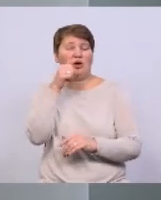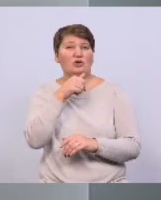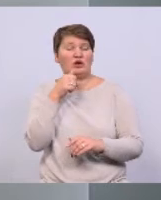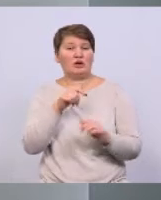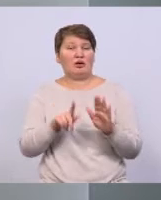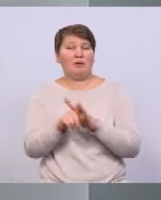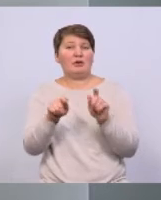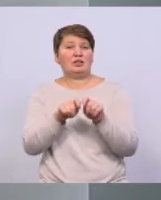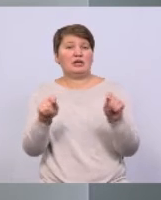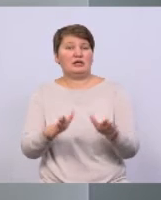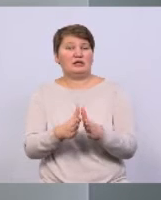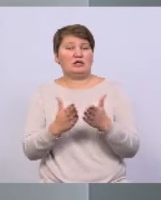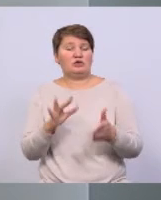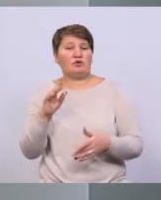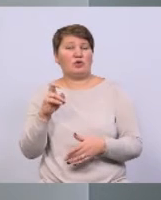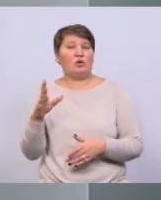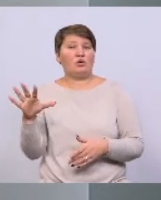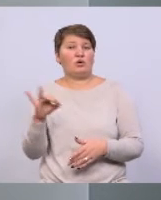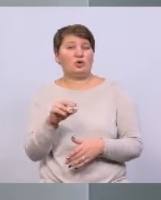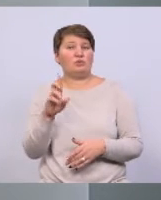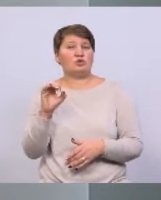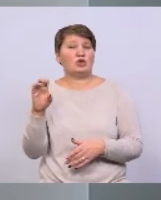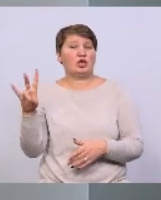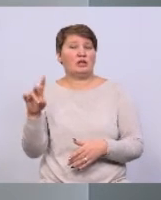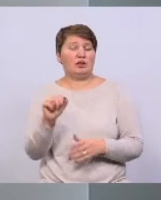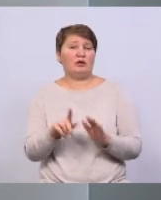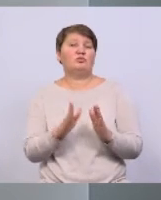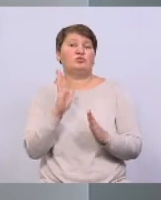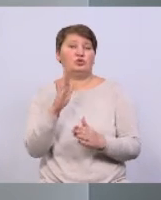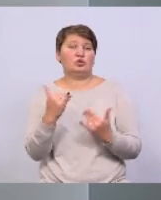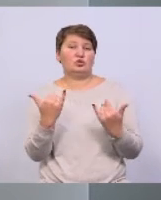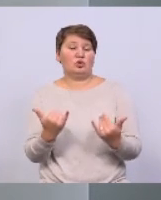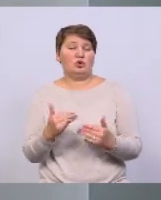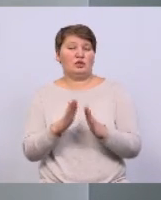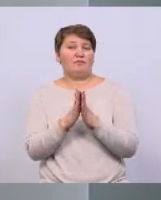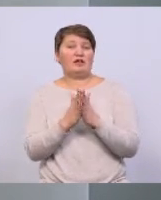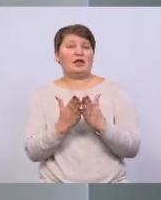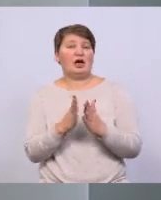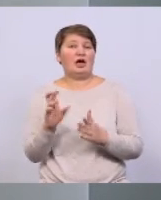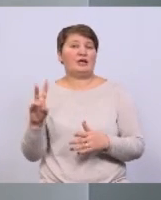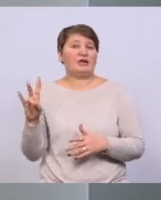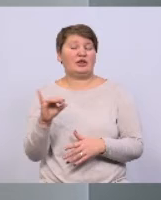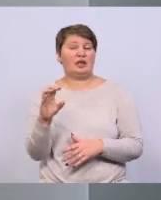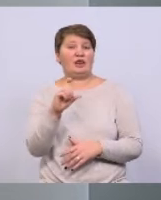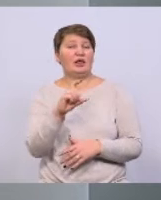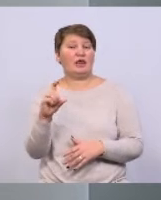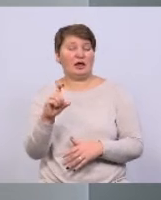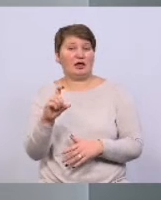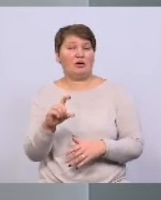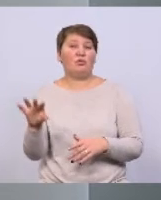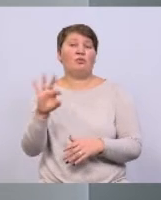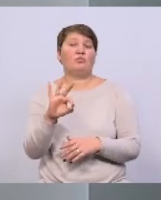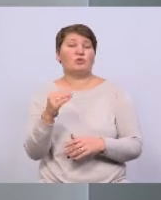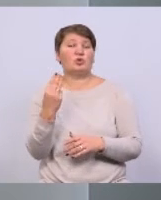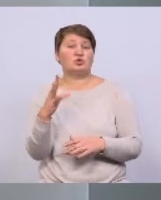Презентація книги Аліни Червоноокої «Божена» відбудеться сьогодні в книгарні «Є». Про що книга та що відбудеться на заході, розповів